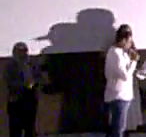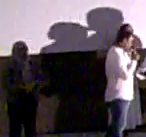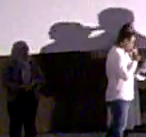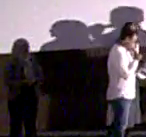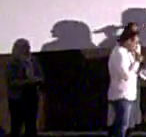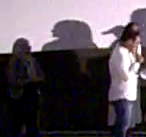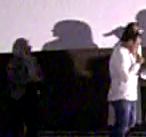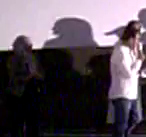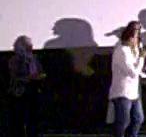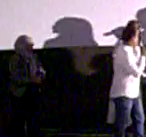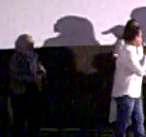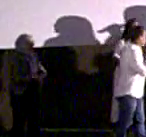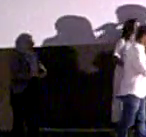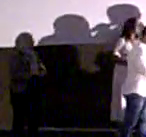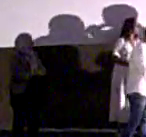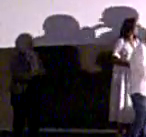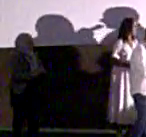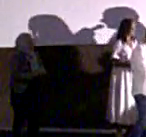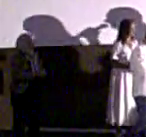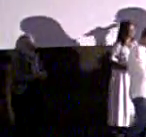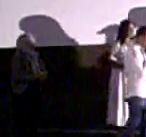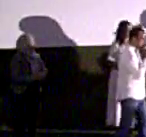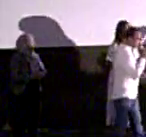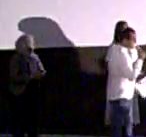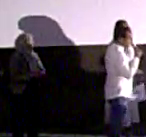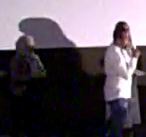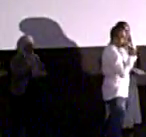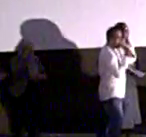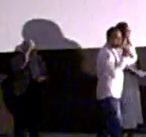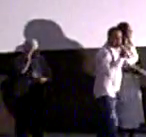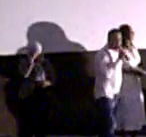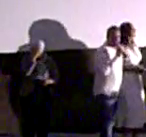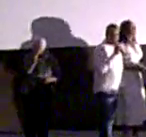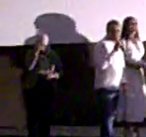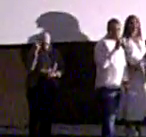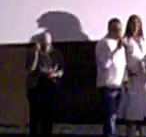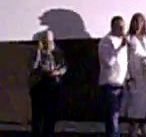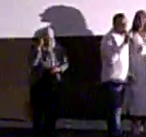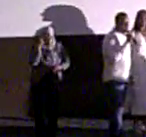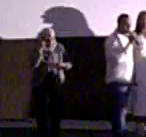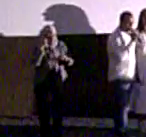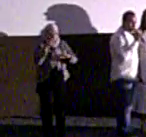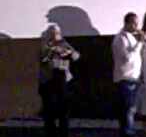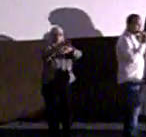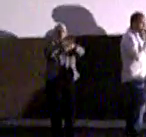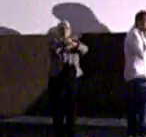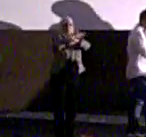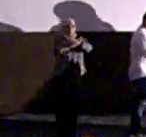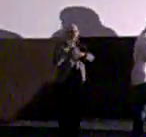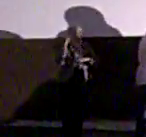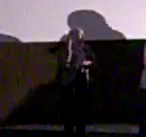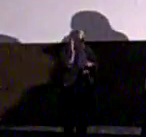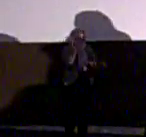And in Braille. قبل ما نسمعوا سلوى